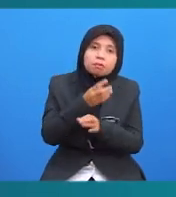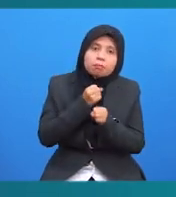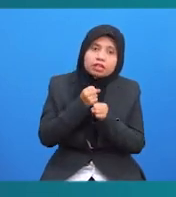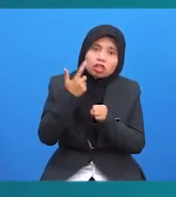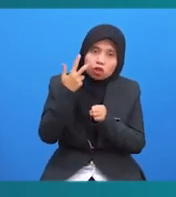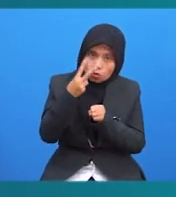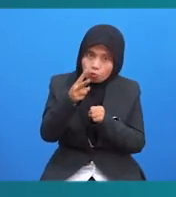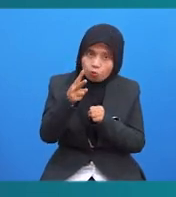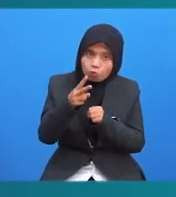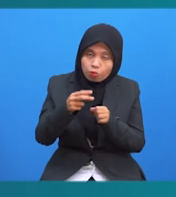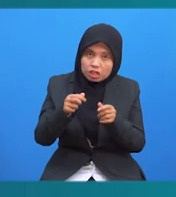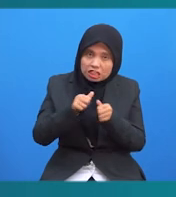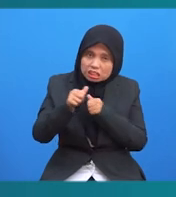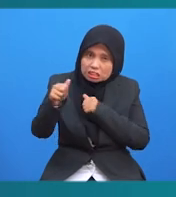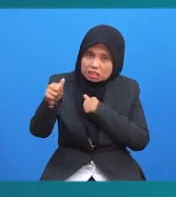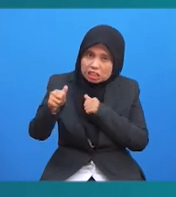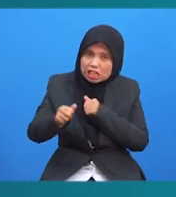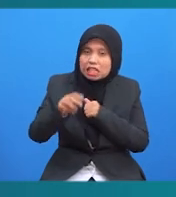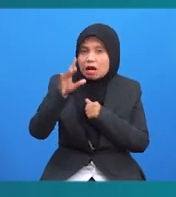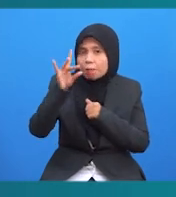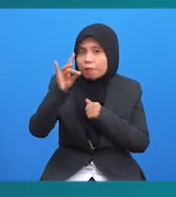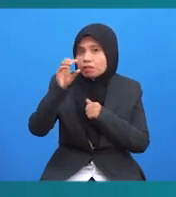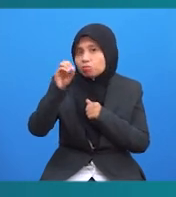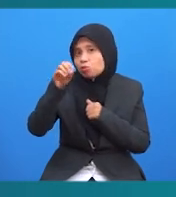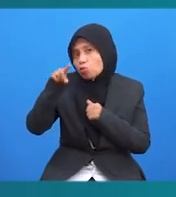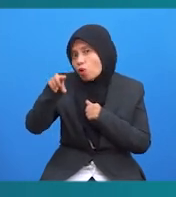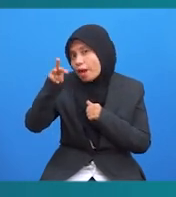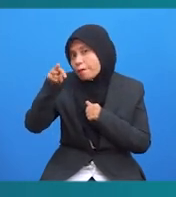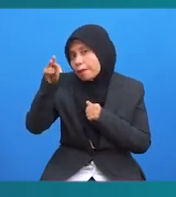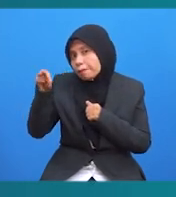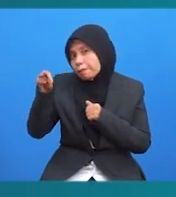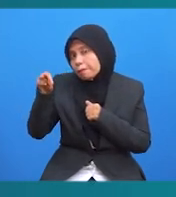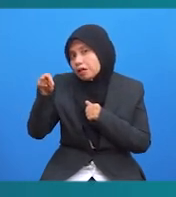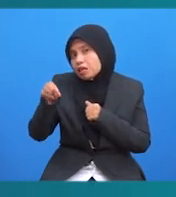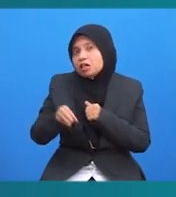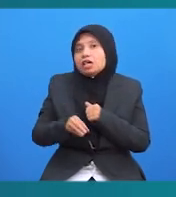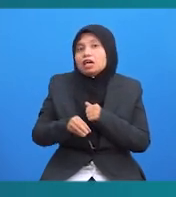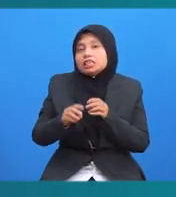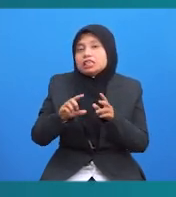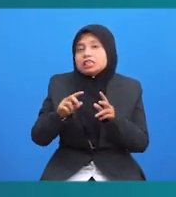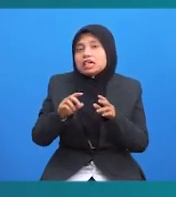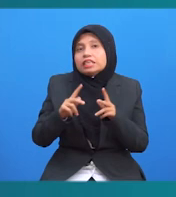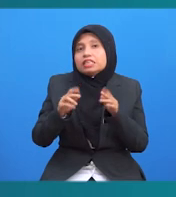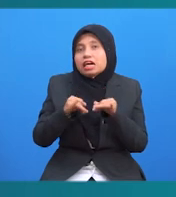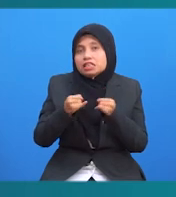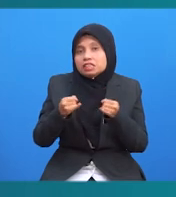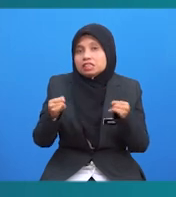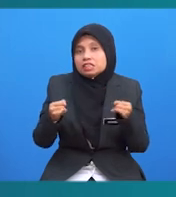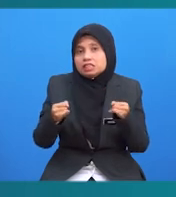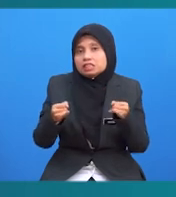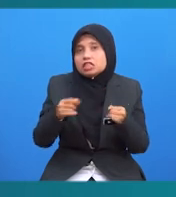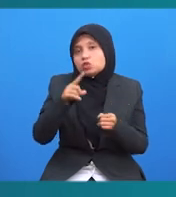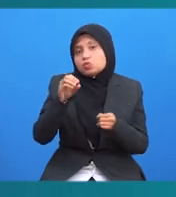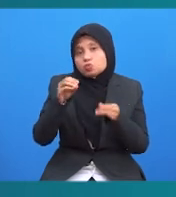lihat jarak fokal 80mm dan ke atas adalah kategori lensa telefoto ataupun